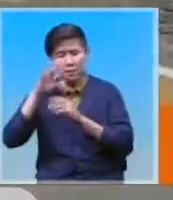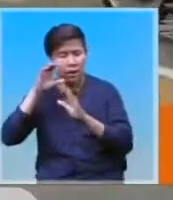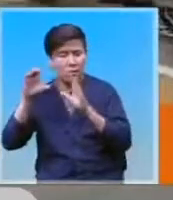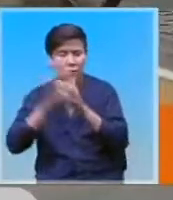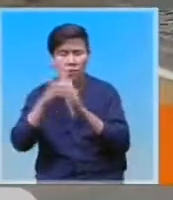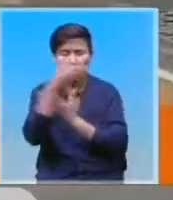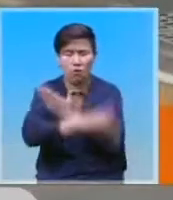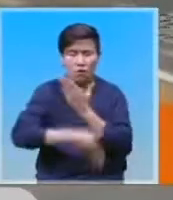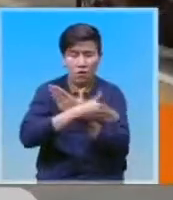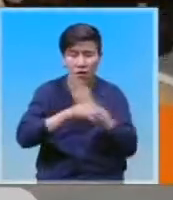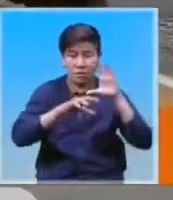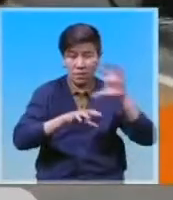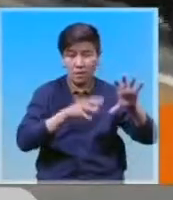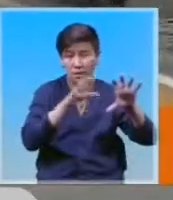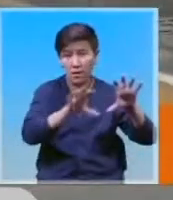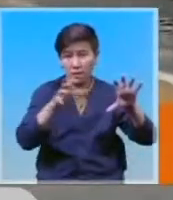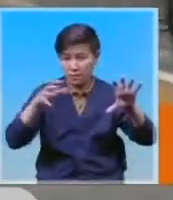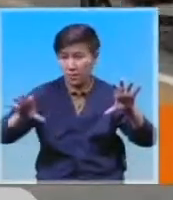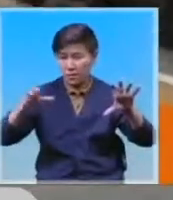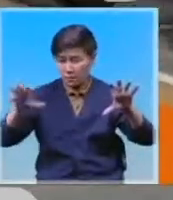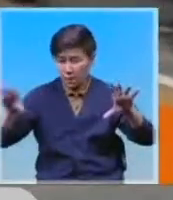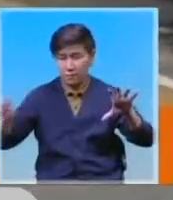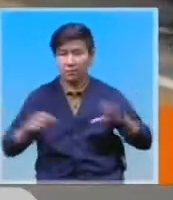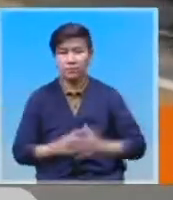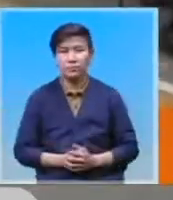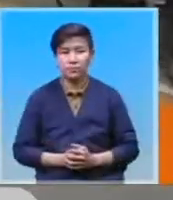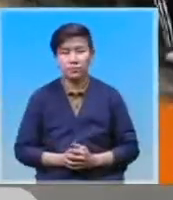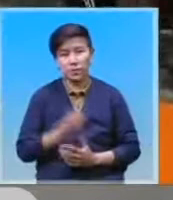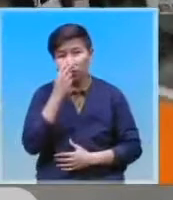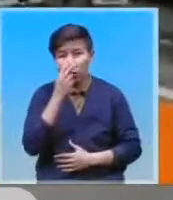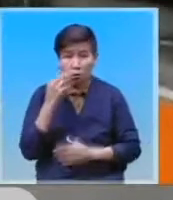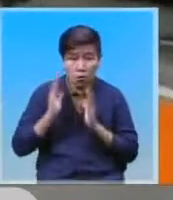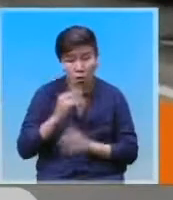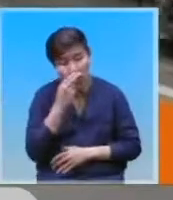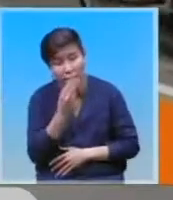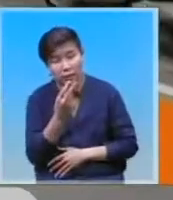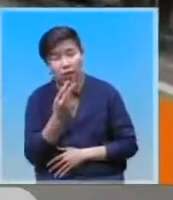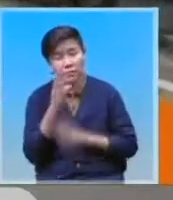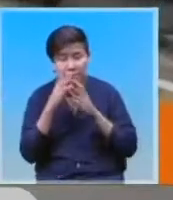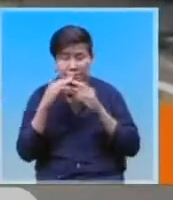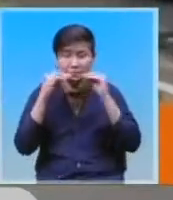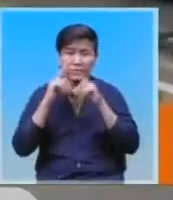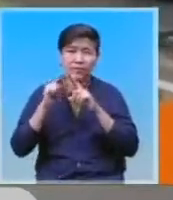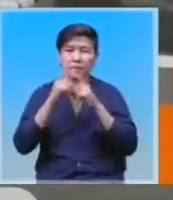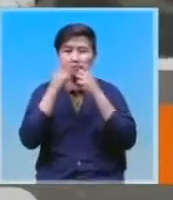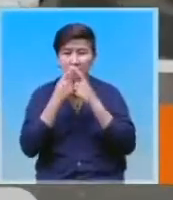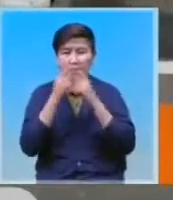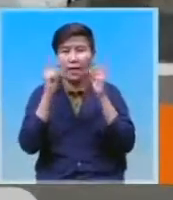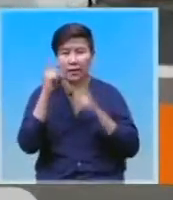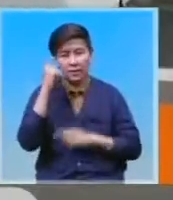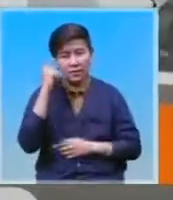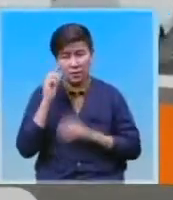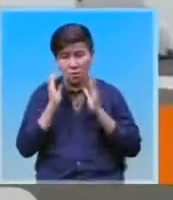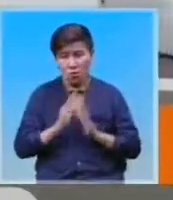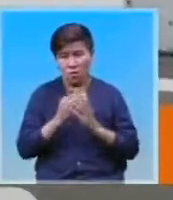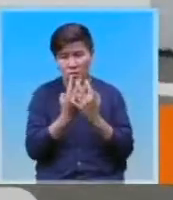งแบเรียร์เพื่อสร้างความเพลินตาเพลินใจให้กับผู้ที่สัญจรผ่านไปมาซะเลยนะครับผมก็แปลกตาดีเชื่อว่าคนไปถ่ายรูปกันเยอะ